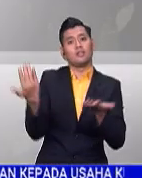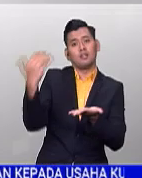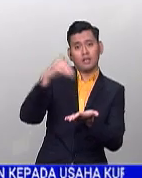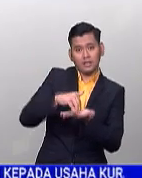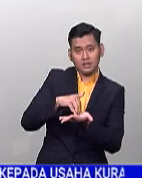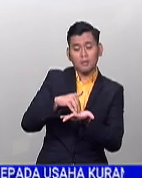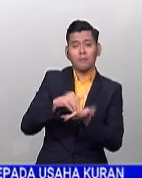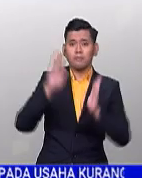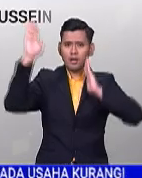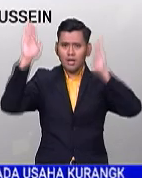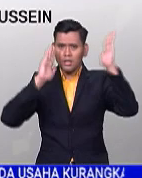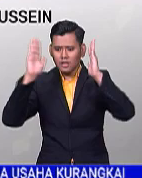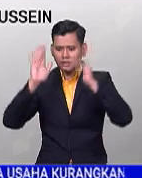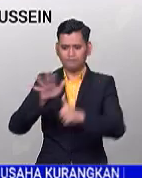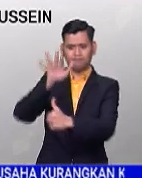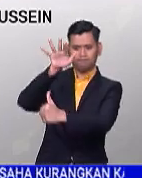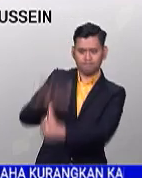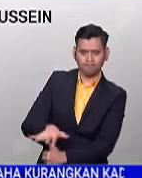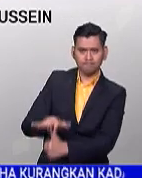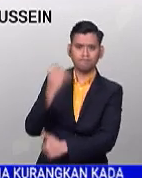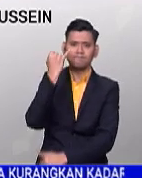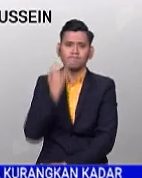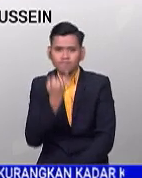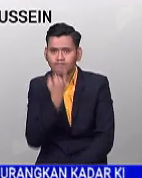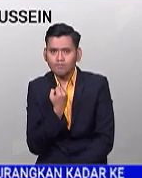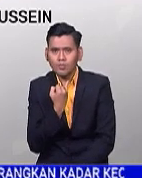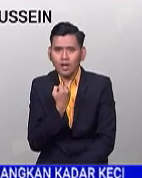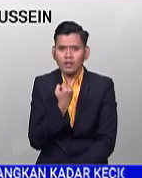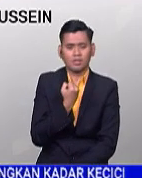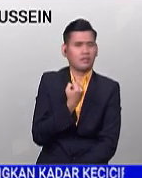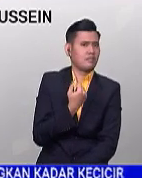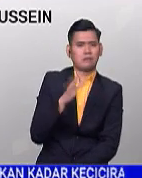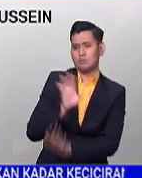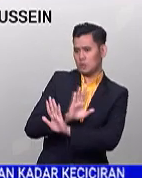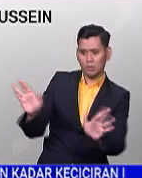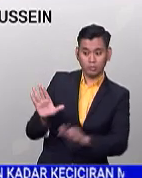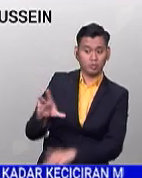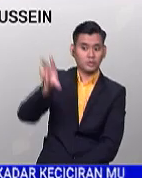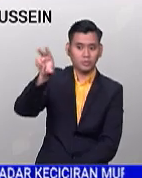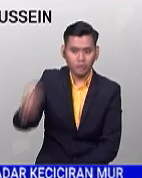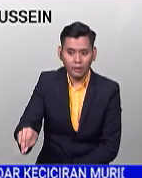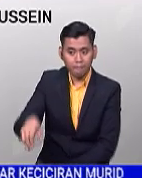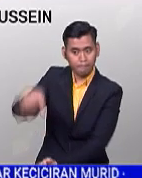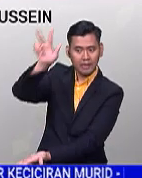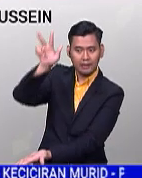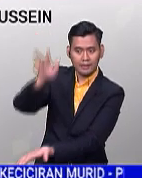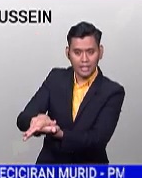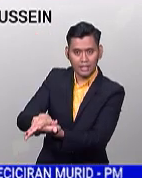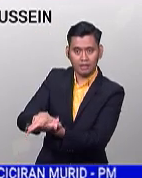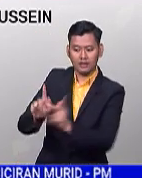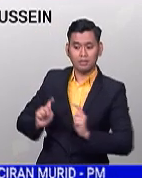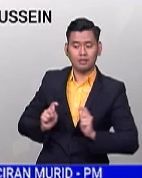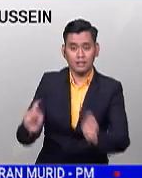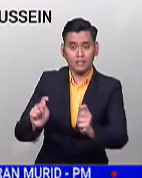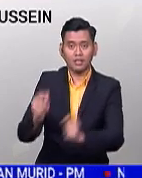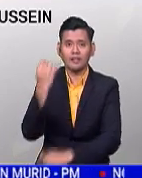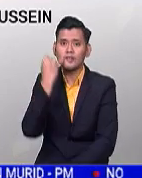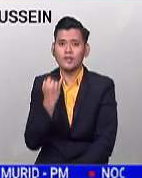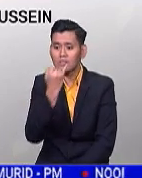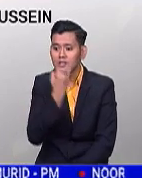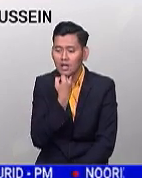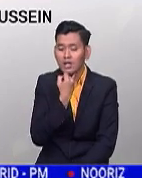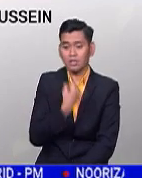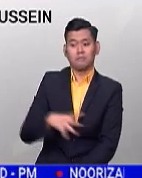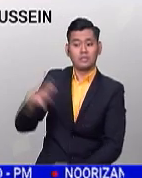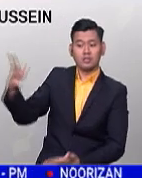mengutuk sekeras-kerasnya serangan oleh rejim Israel serta tidak akan sesekali mengiktiraf tindakan pencerobohan dan rampasan